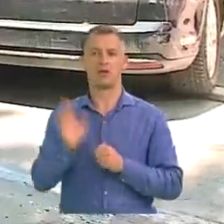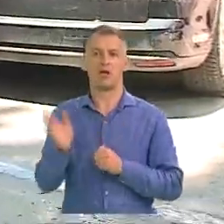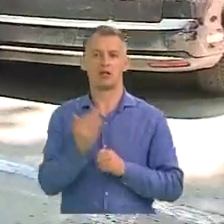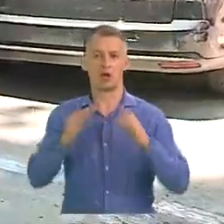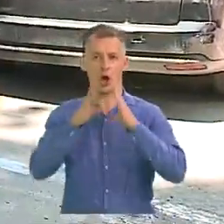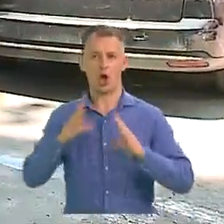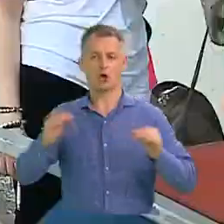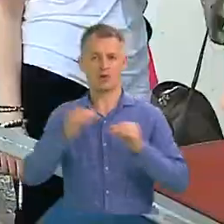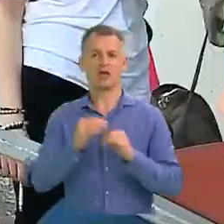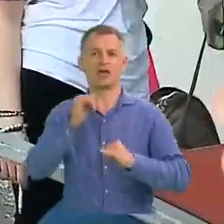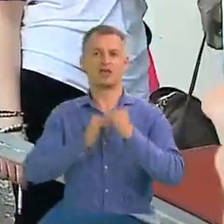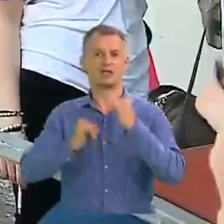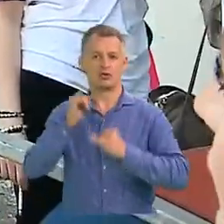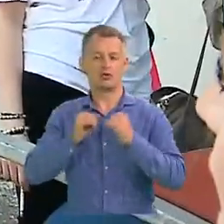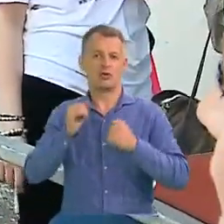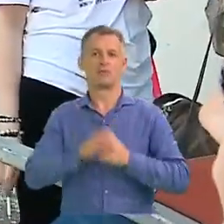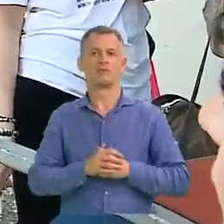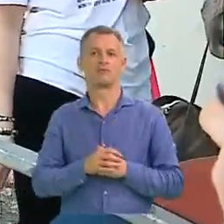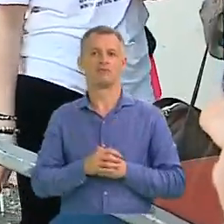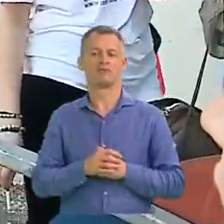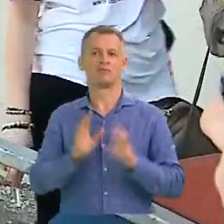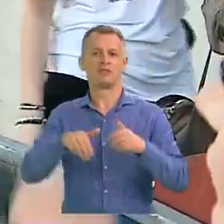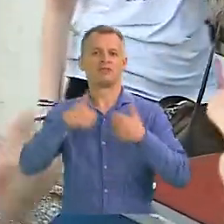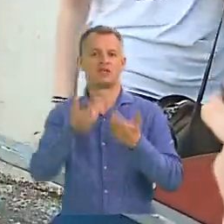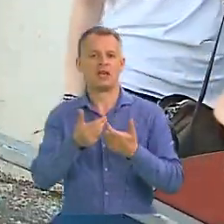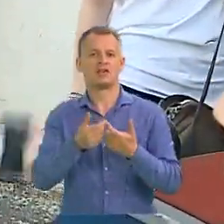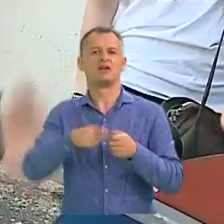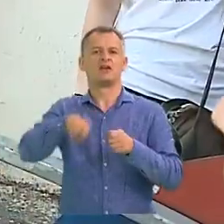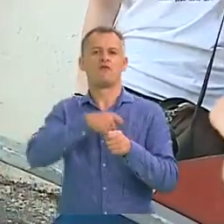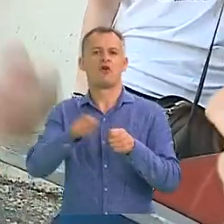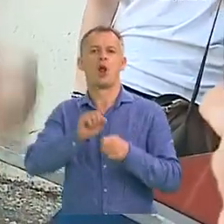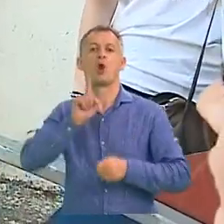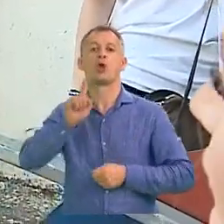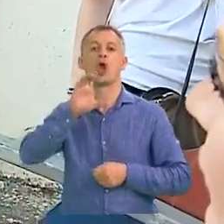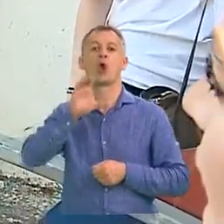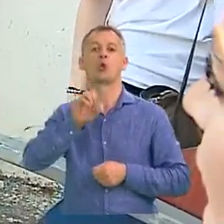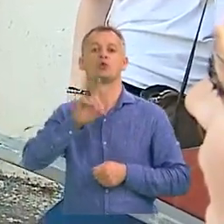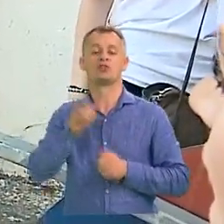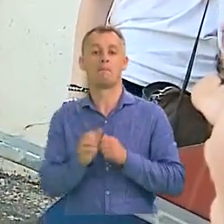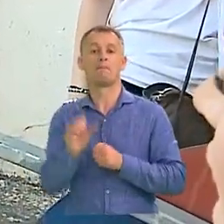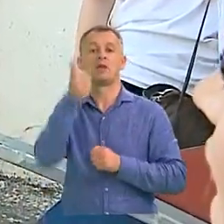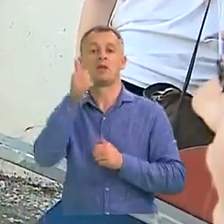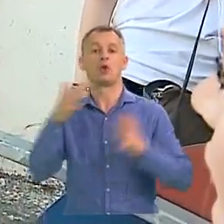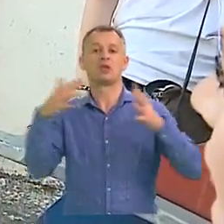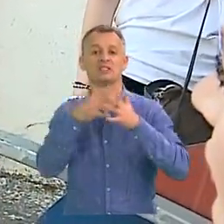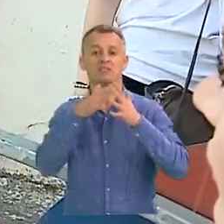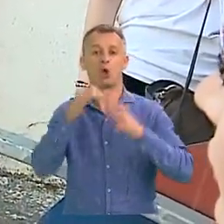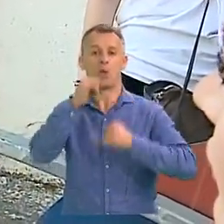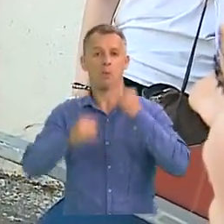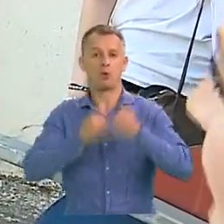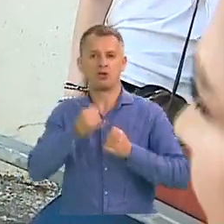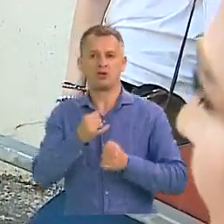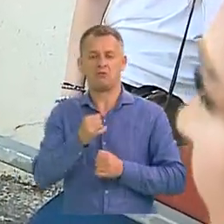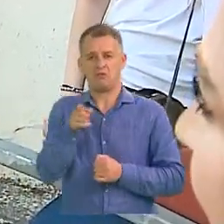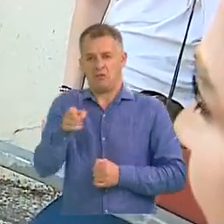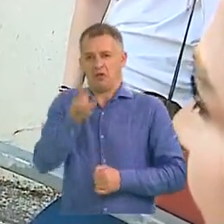avem mâine logica și aia. S-a dat reformele lui Cuza, războiul de independență, primul război mondial, subiecte simple, ne așteptam